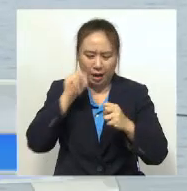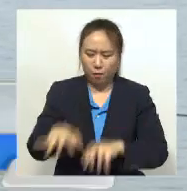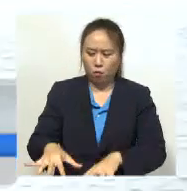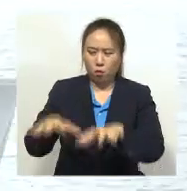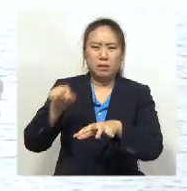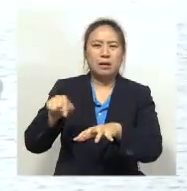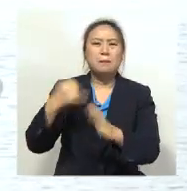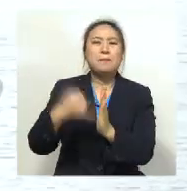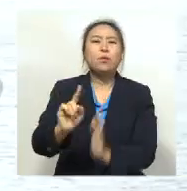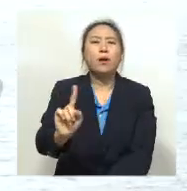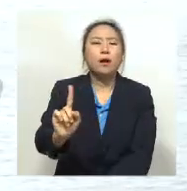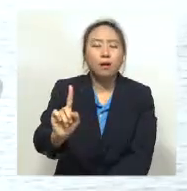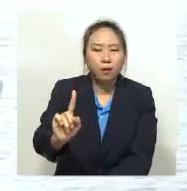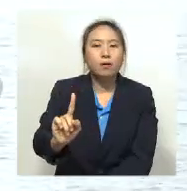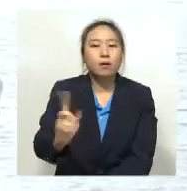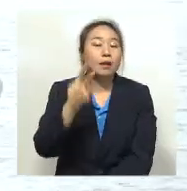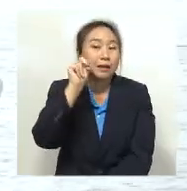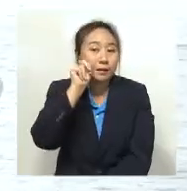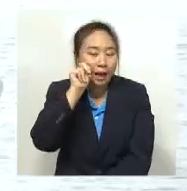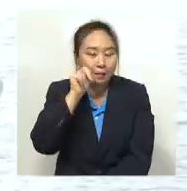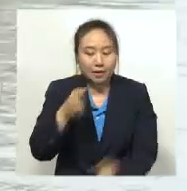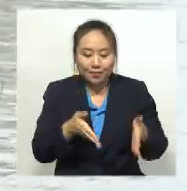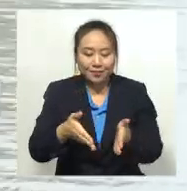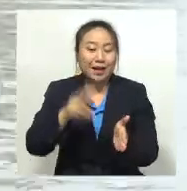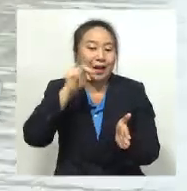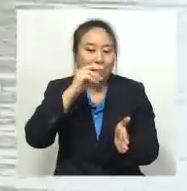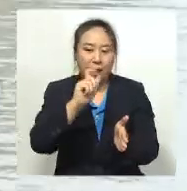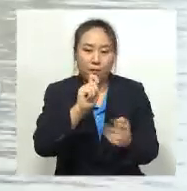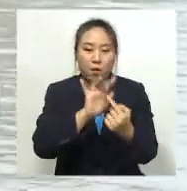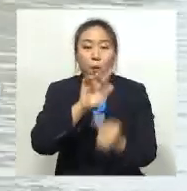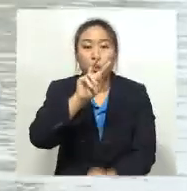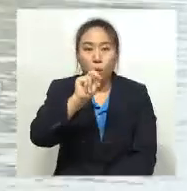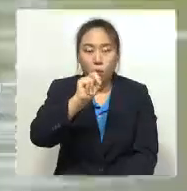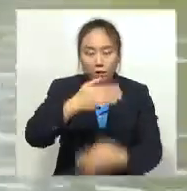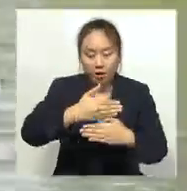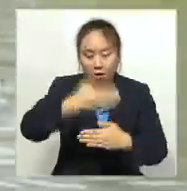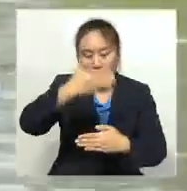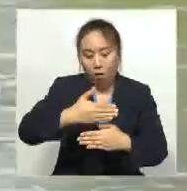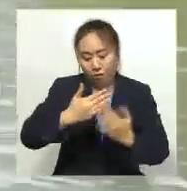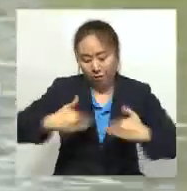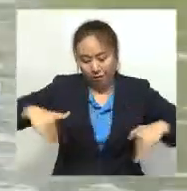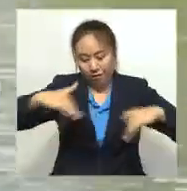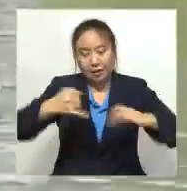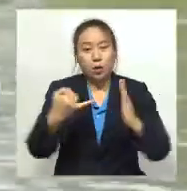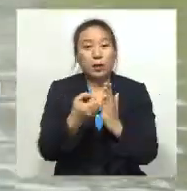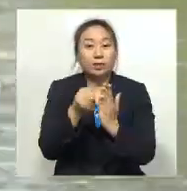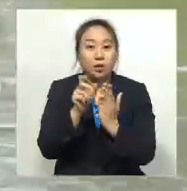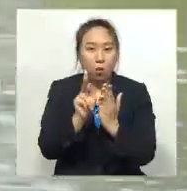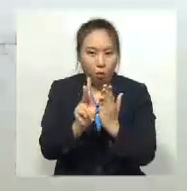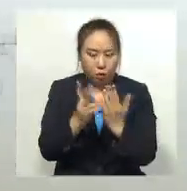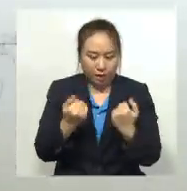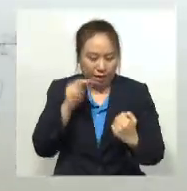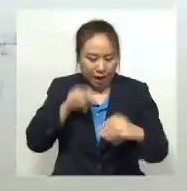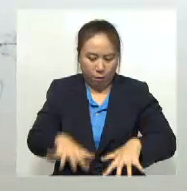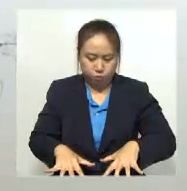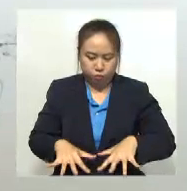ากอูนอำเภอศรีสงครามนี้นะคะก็มาจากน้ำอูนที่มาจากเขื่อนน้ำอูนจังหวัดสกลนครนะคะสูงถึงขั้นวิกฤต